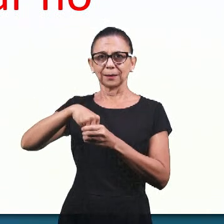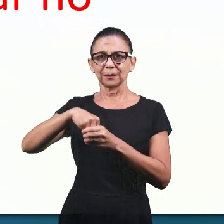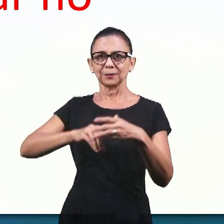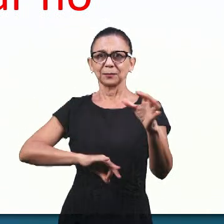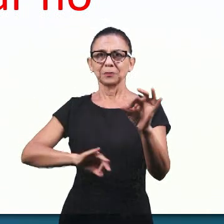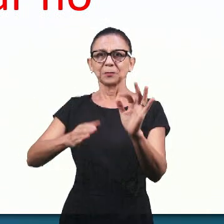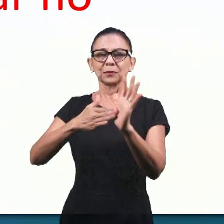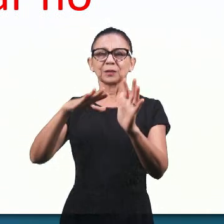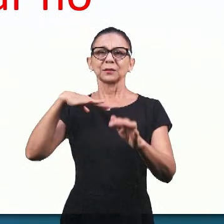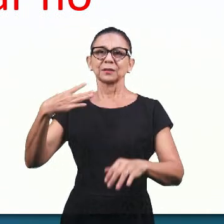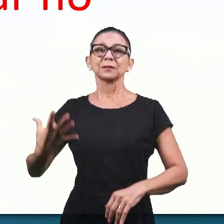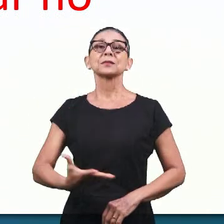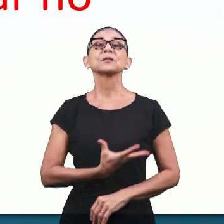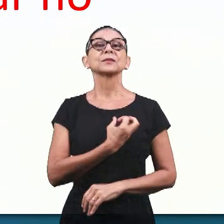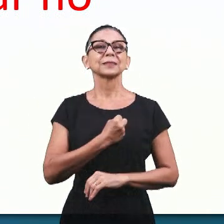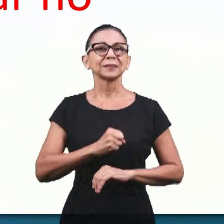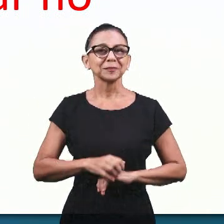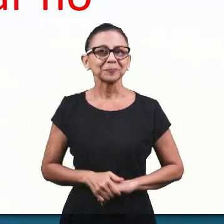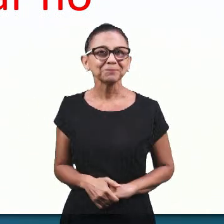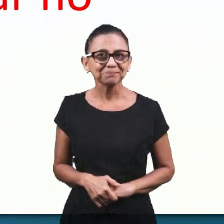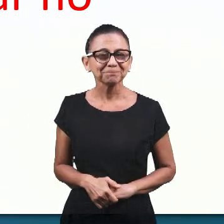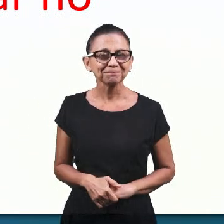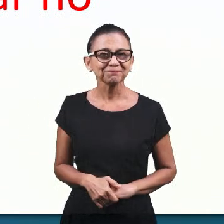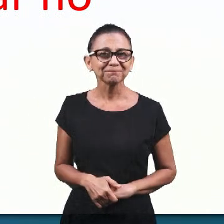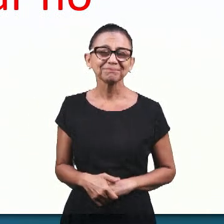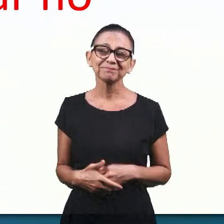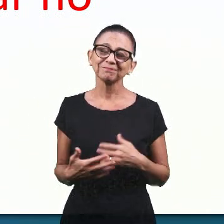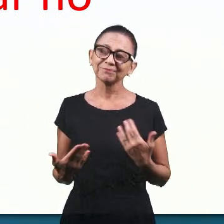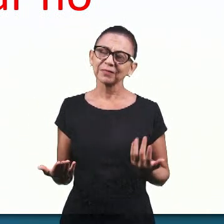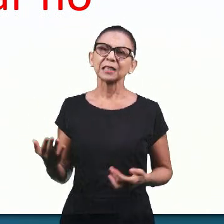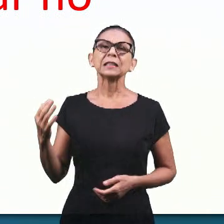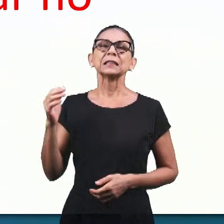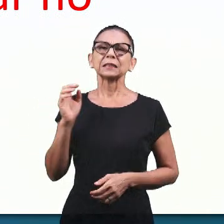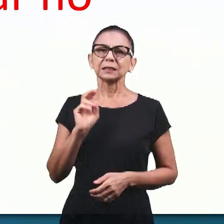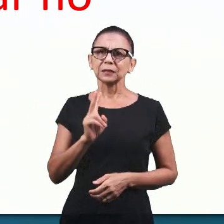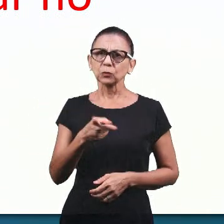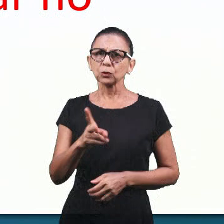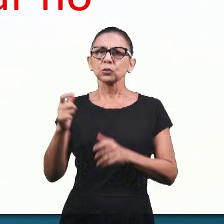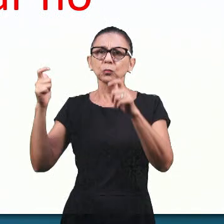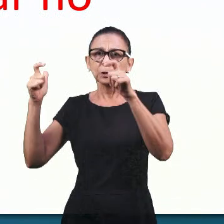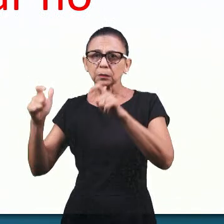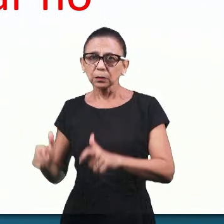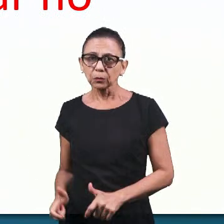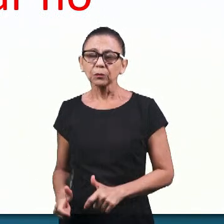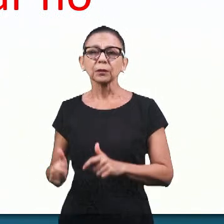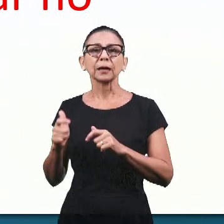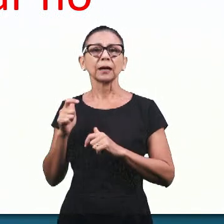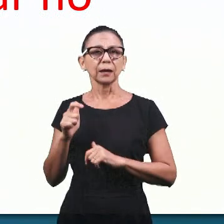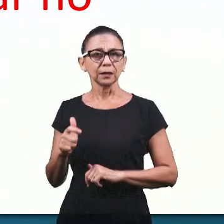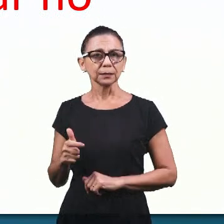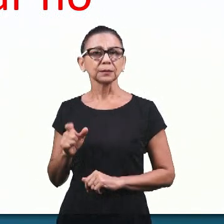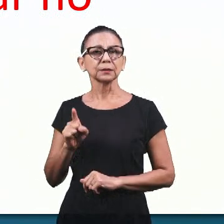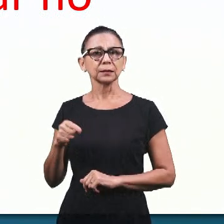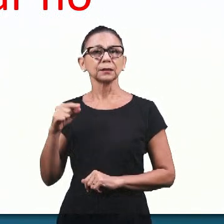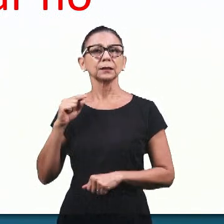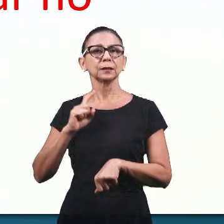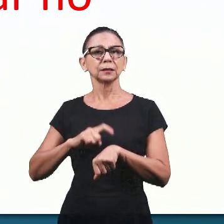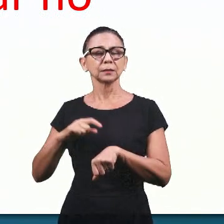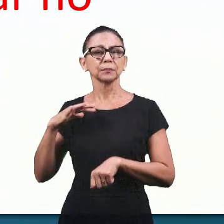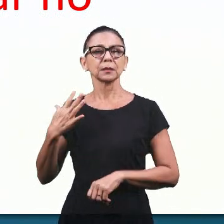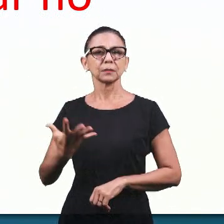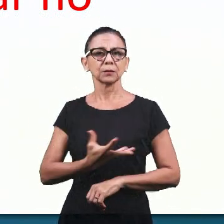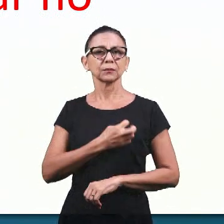Église, nous avons une place pour l'impie, celui qui n'a rien connu, celui qui a toujours renié